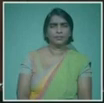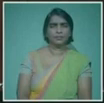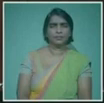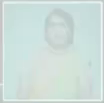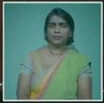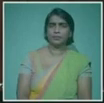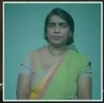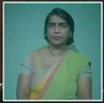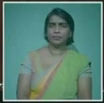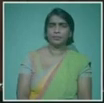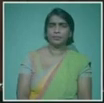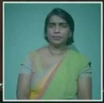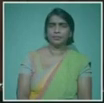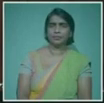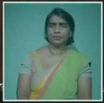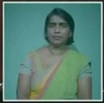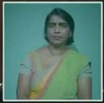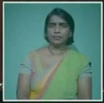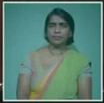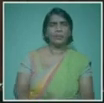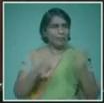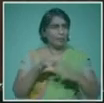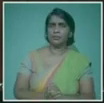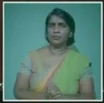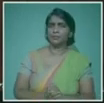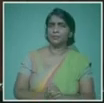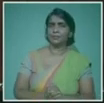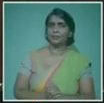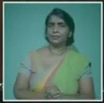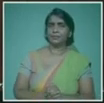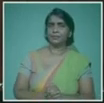හරි බොහොම ස්තුතියි. මේ අනවශ්‍ය ප්‍රශ්න ඇති කරගන්න නැතුව මේ කතා කරන්න.